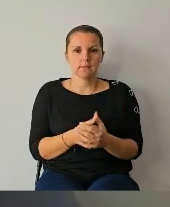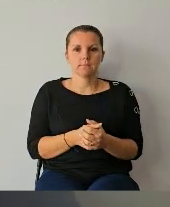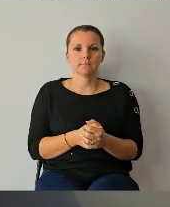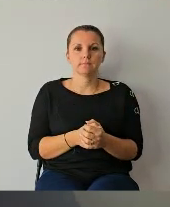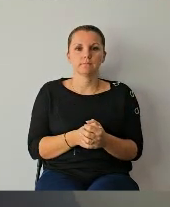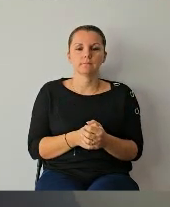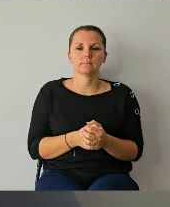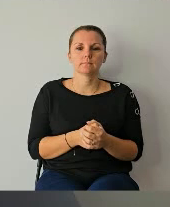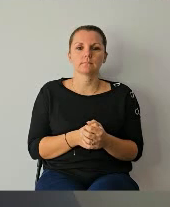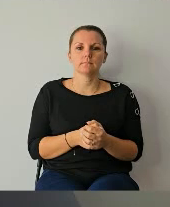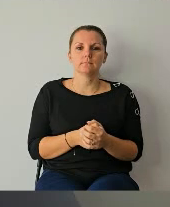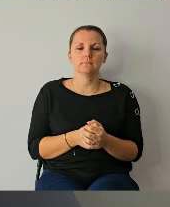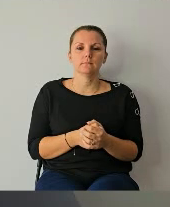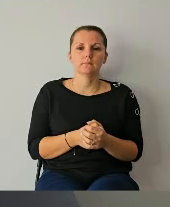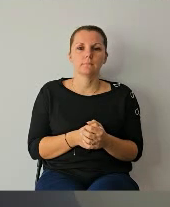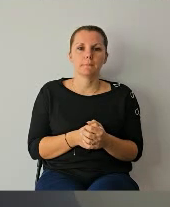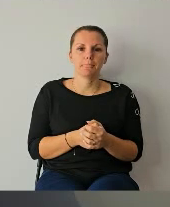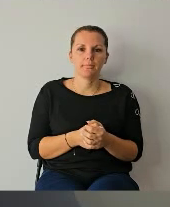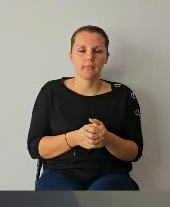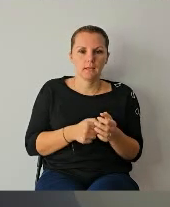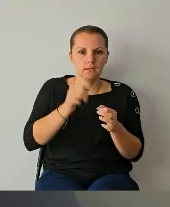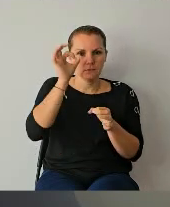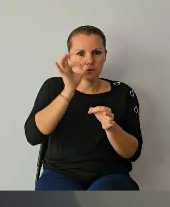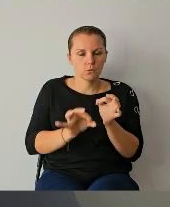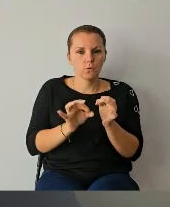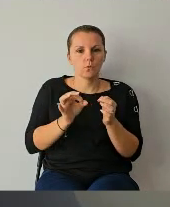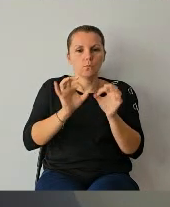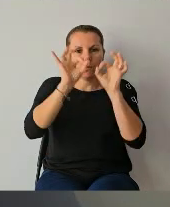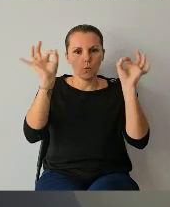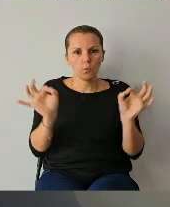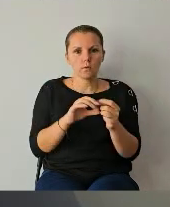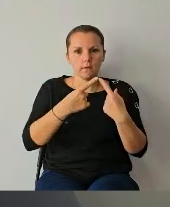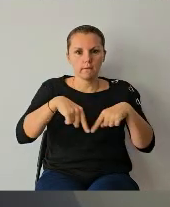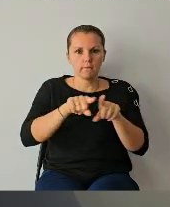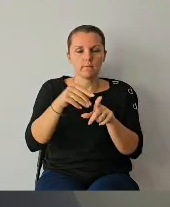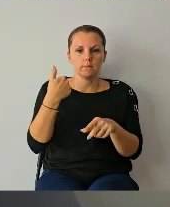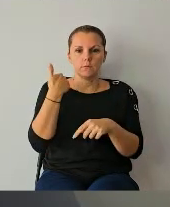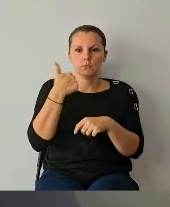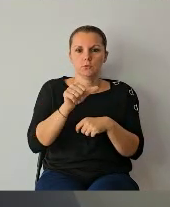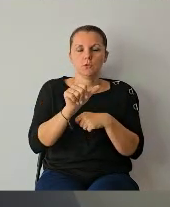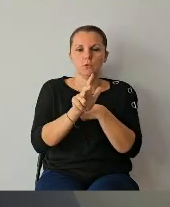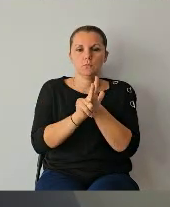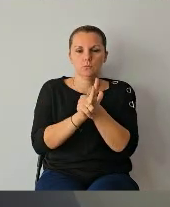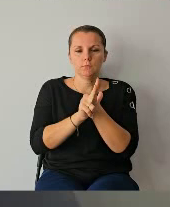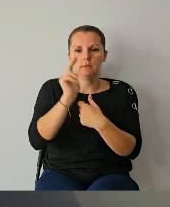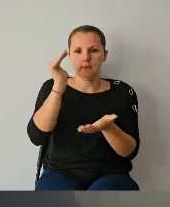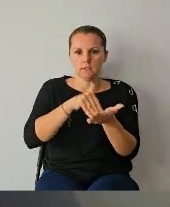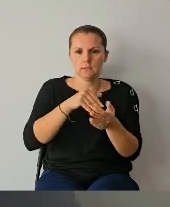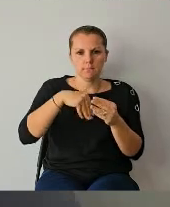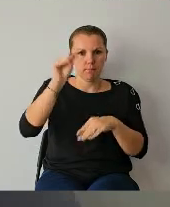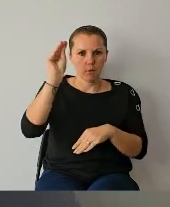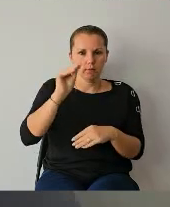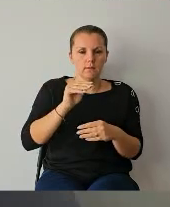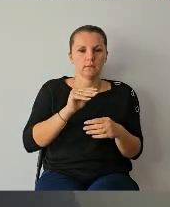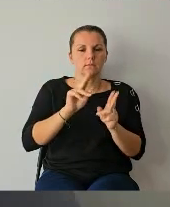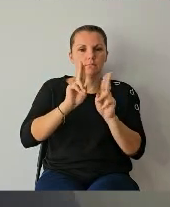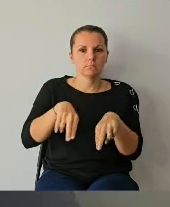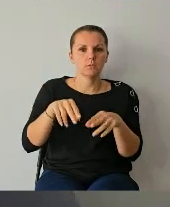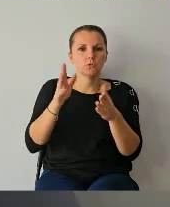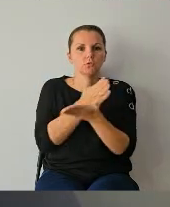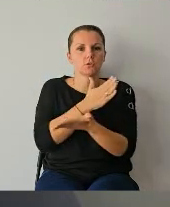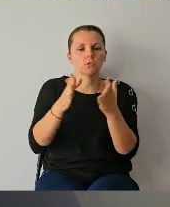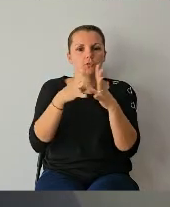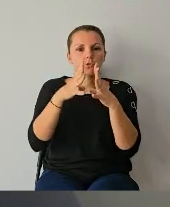183,24 grosze, z czego łączne wykonanie miało 178 przeszło tysięcy. Pozostała część, czyli 10